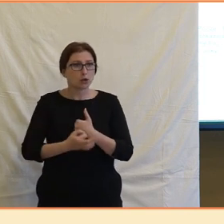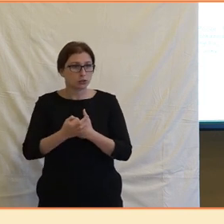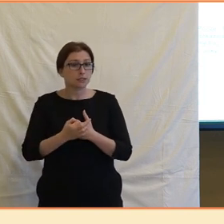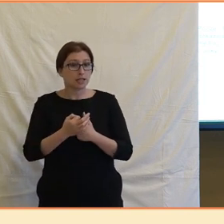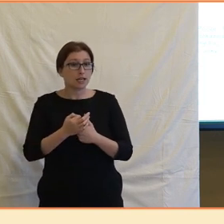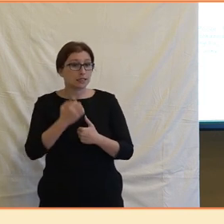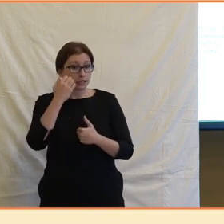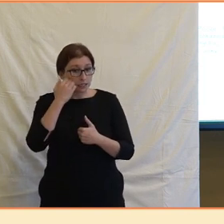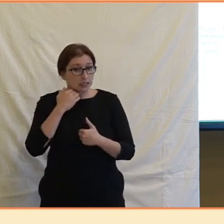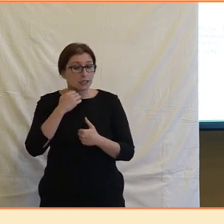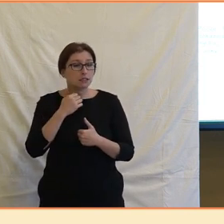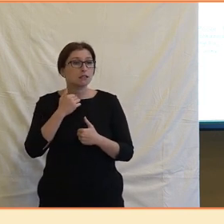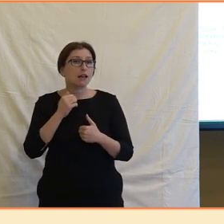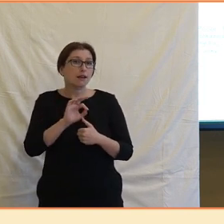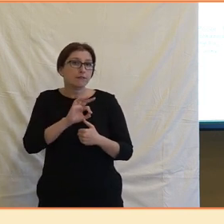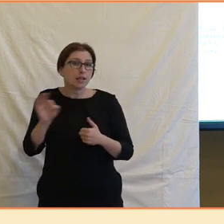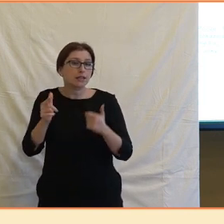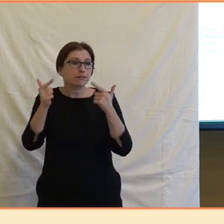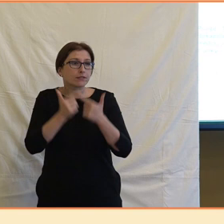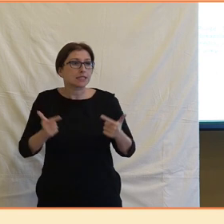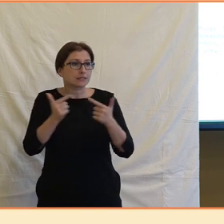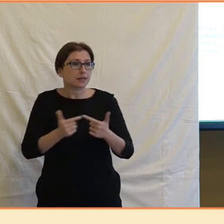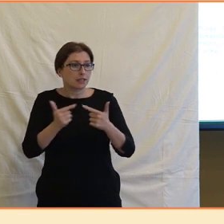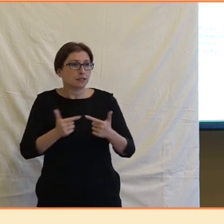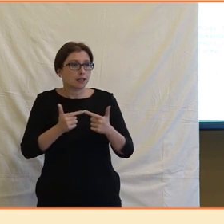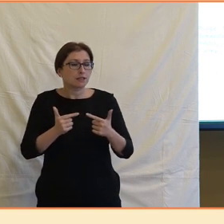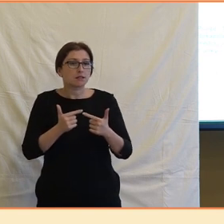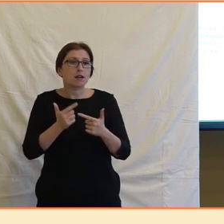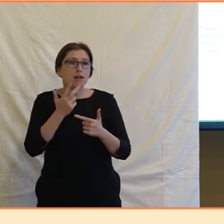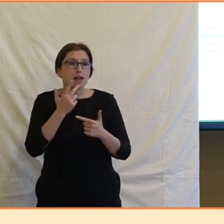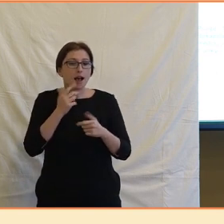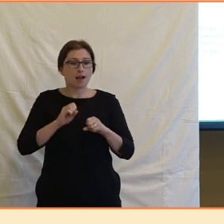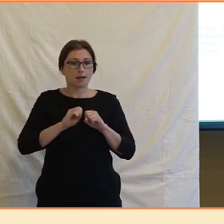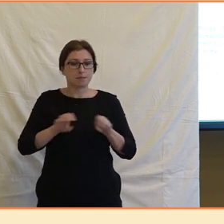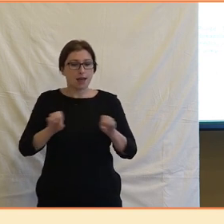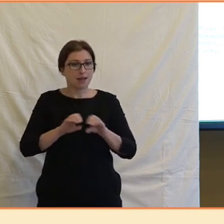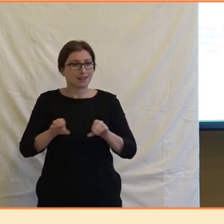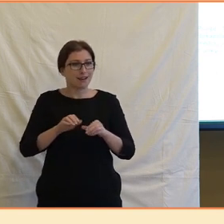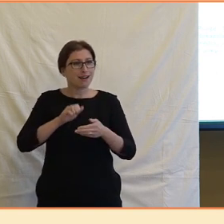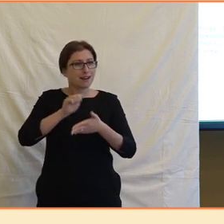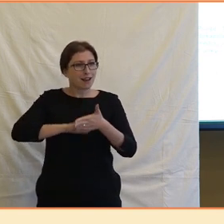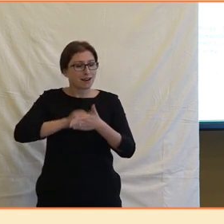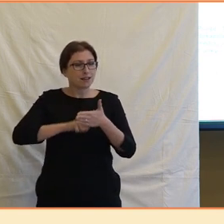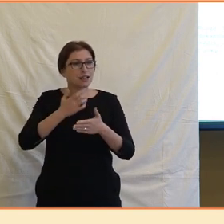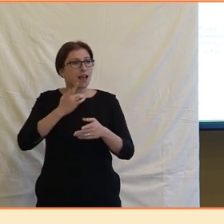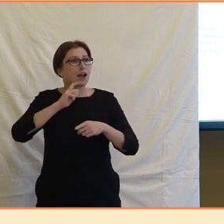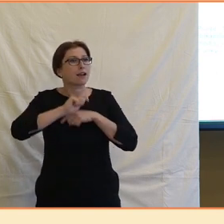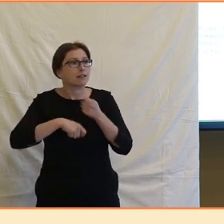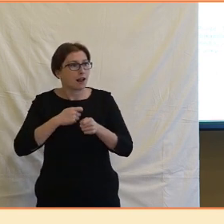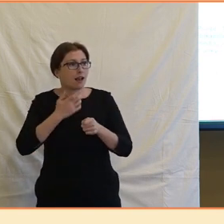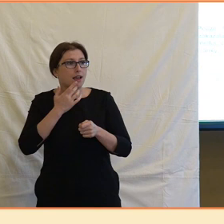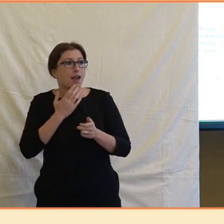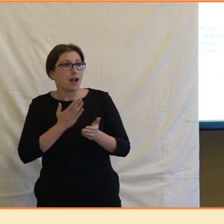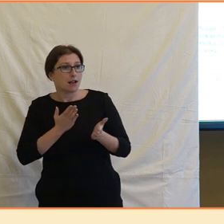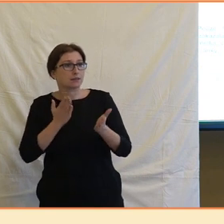je schopno vysvětlit, jakým způsobem jejich médium, jejich redakce personalizuje obsahy